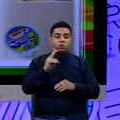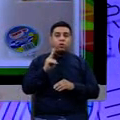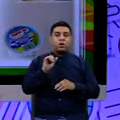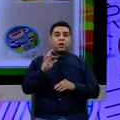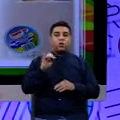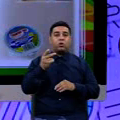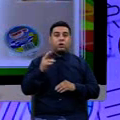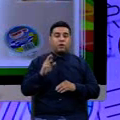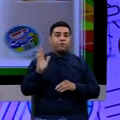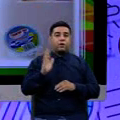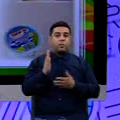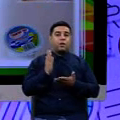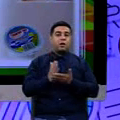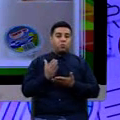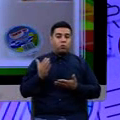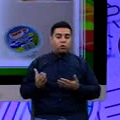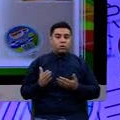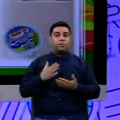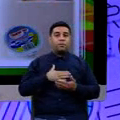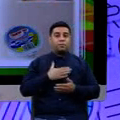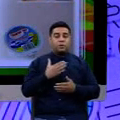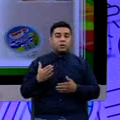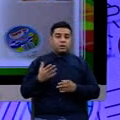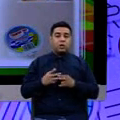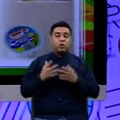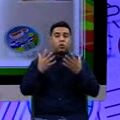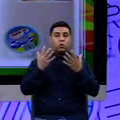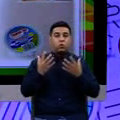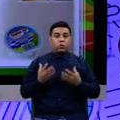kaloriyaga ega bo'lgan vitaminlar bor. Biz kunlik